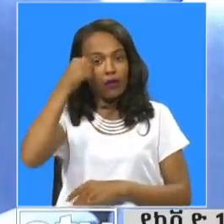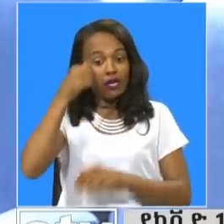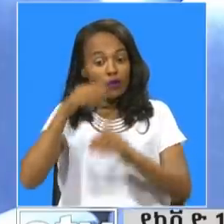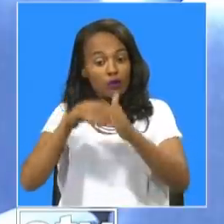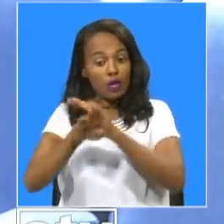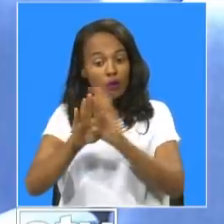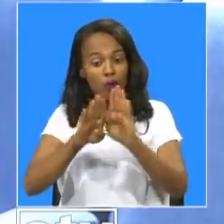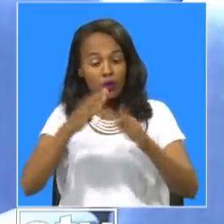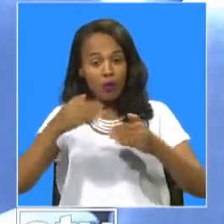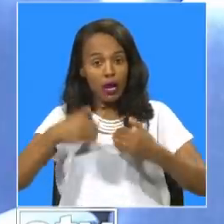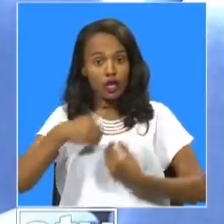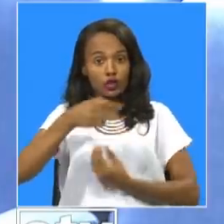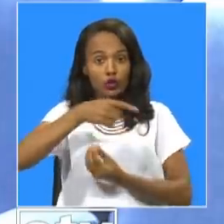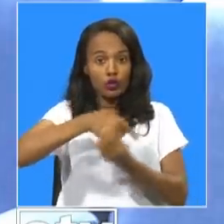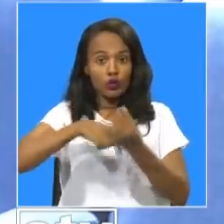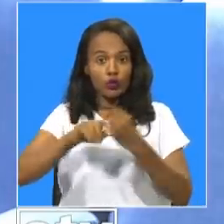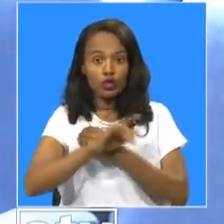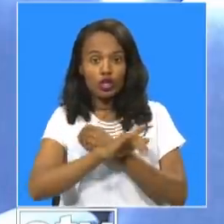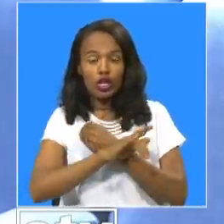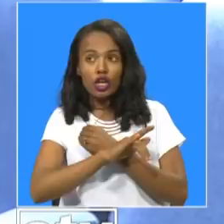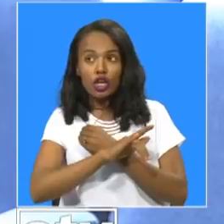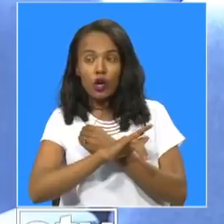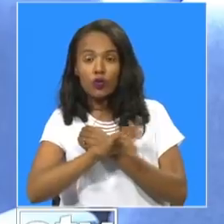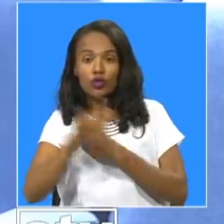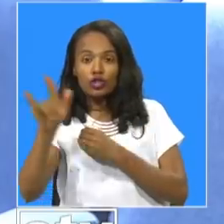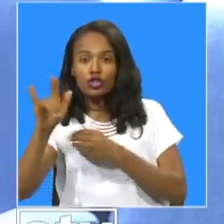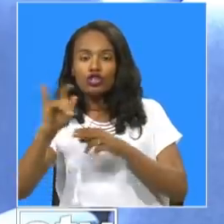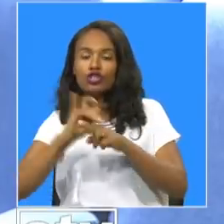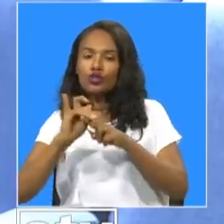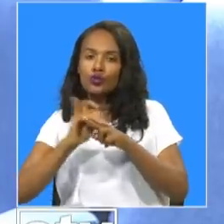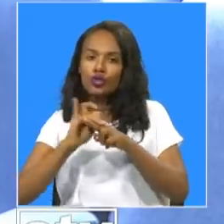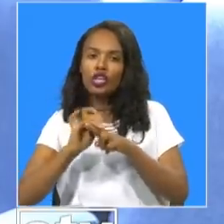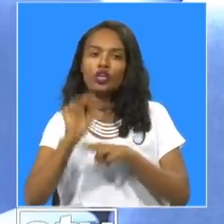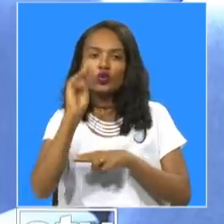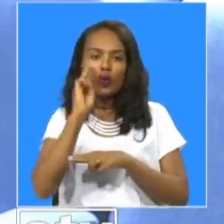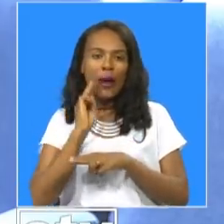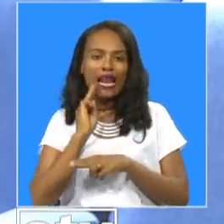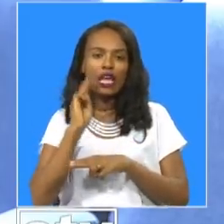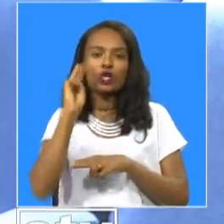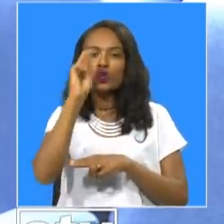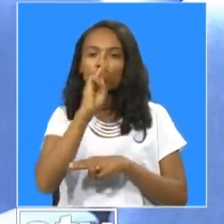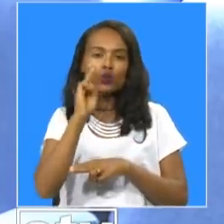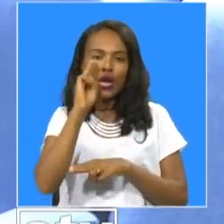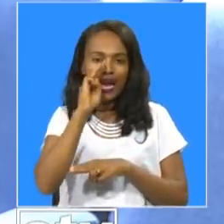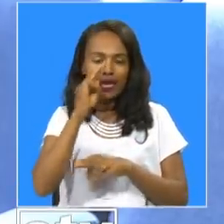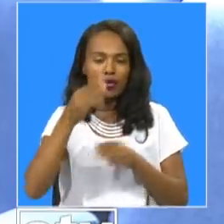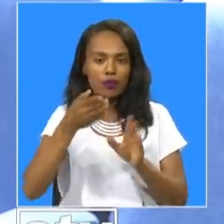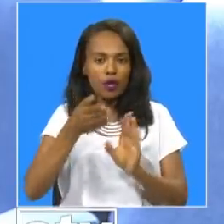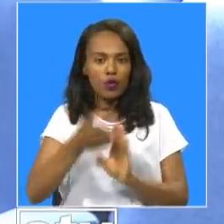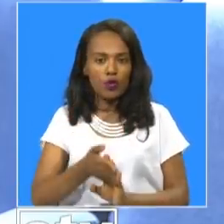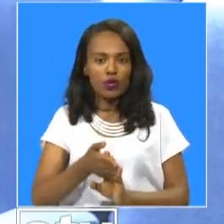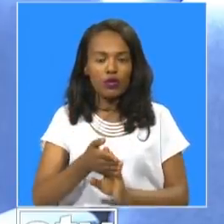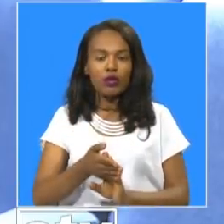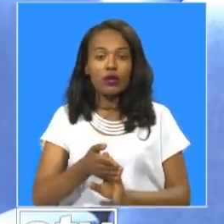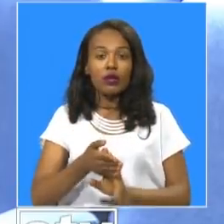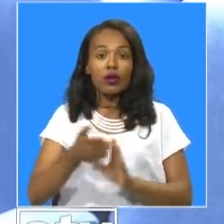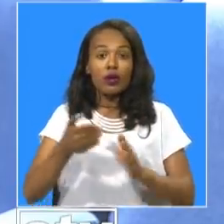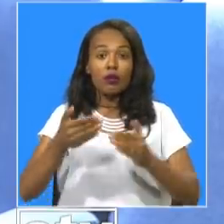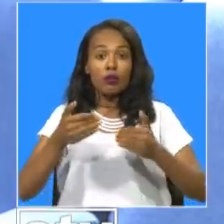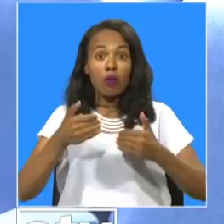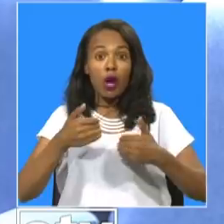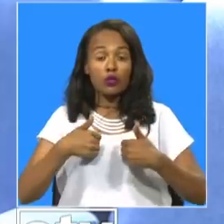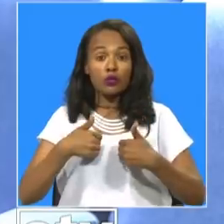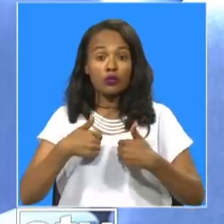መግቢያ በር ባላቸው ክልሎች ከውጭ ማለትም ከጅቡቲ፣ ከሶማሌና ከሱዳን በኩል ባሉ ጠረፍ